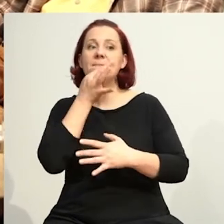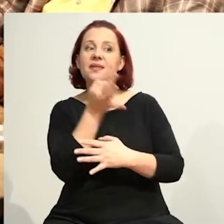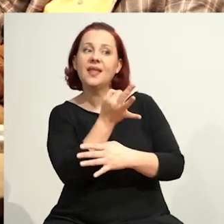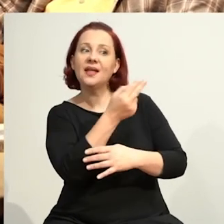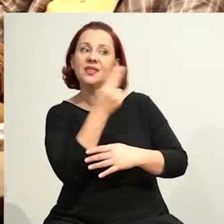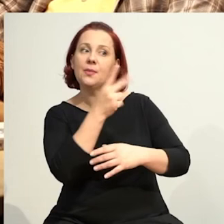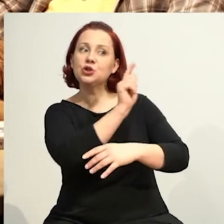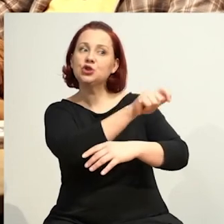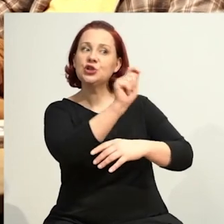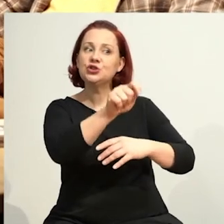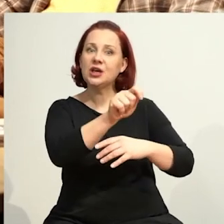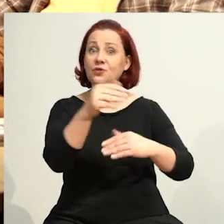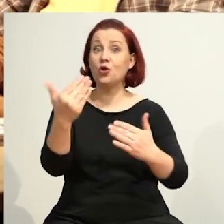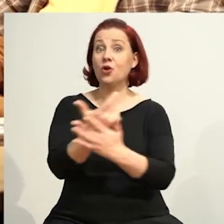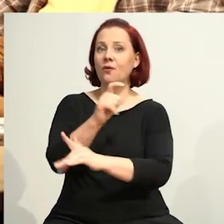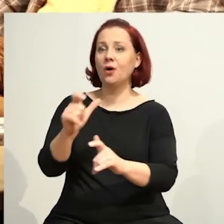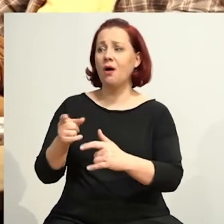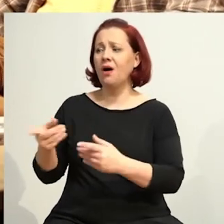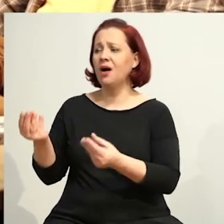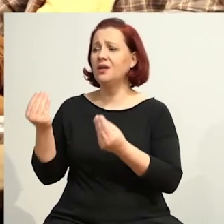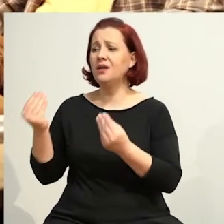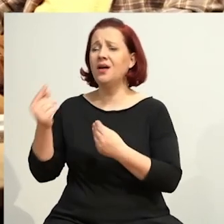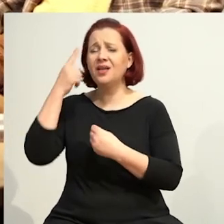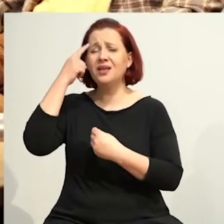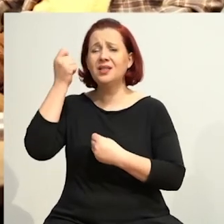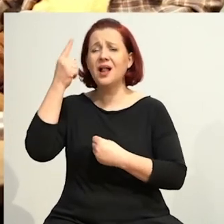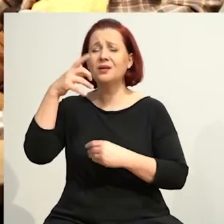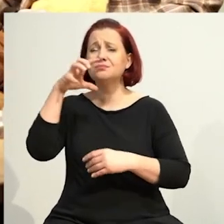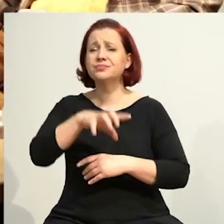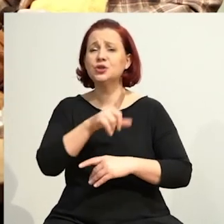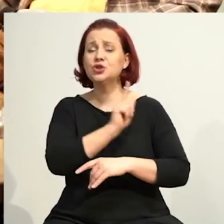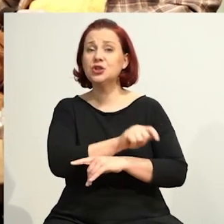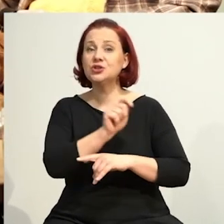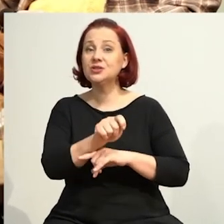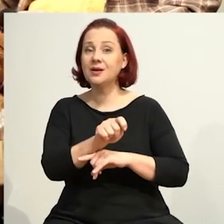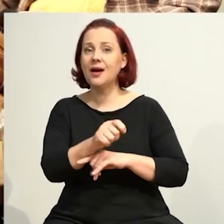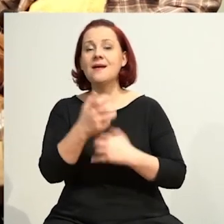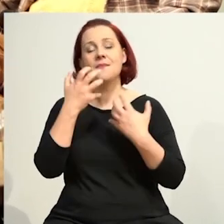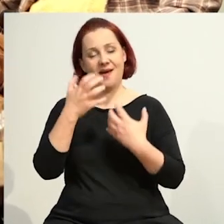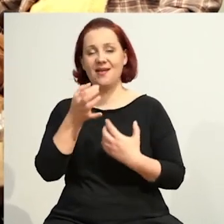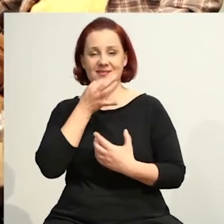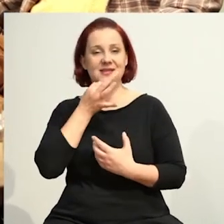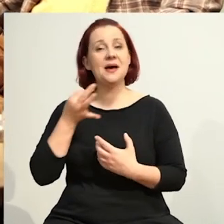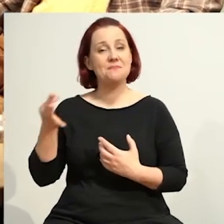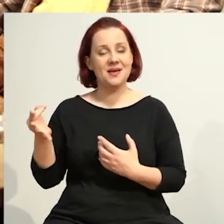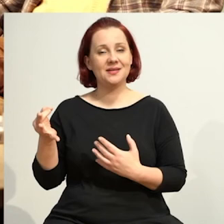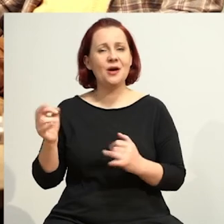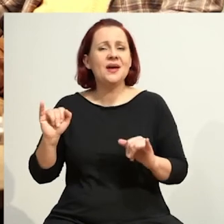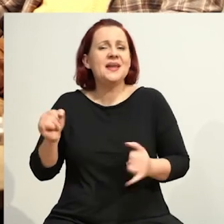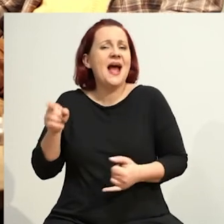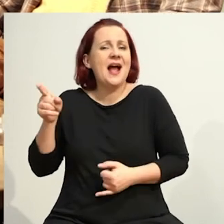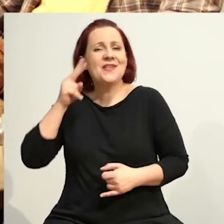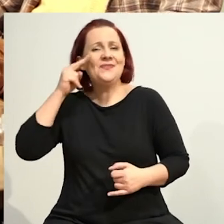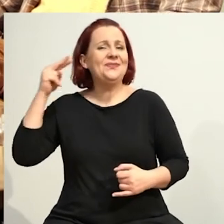chrześcijaństwo i nowoczesność. On był wybitnym intelektualistą chrześcijańskim i chętnie bym go zapytał, jak on